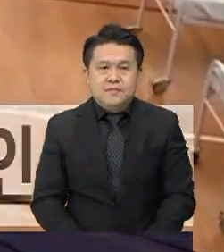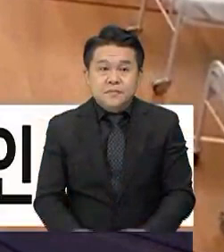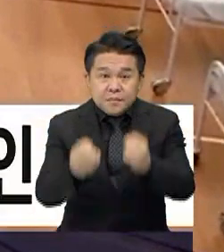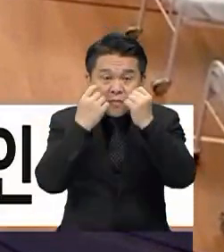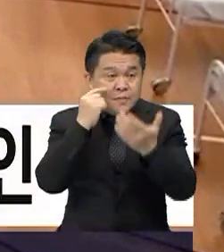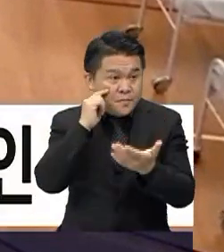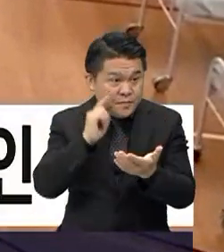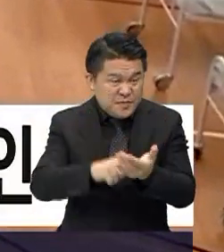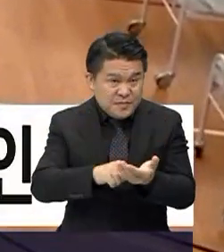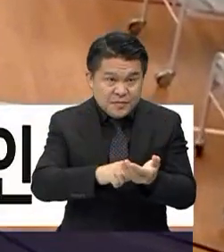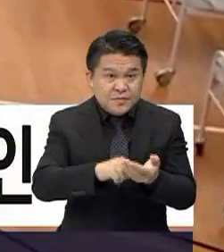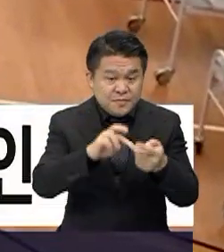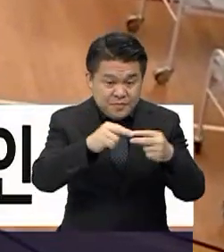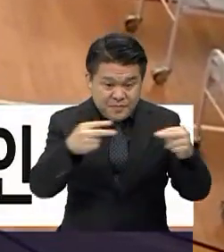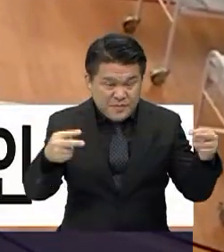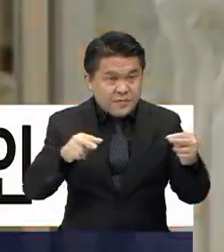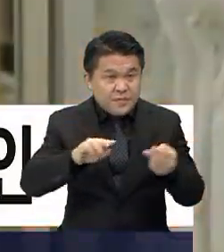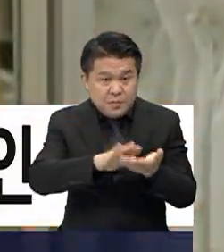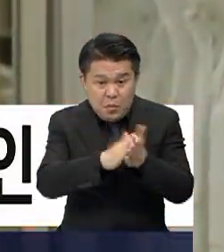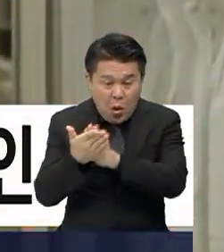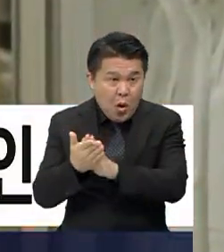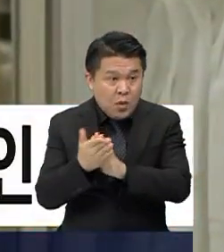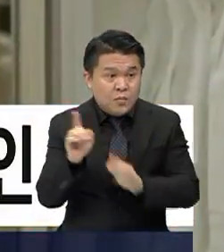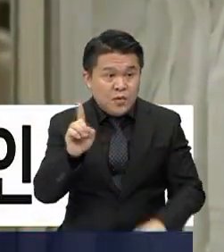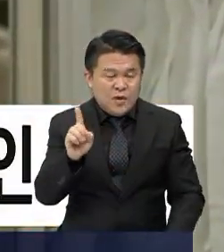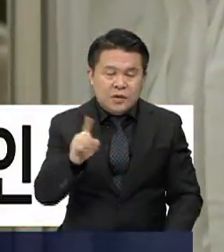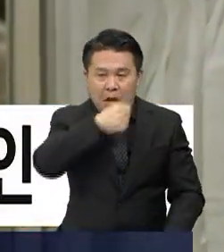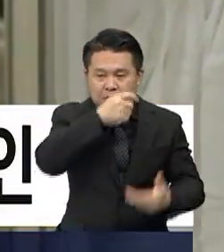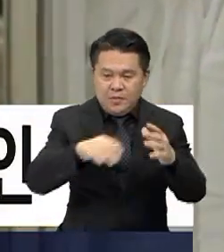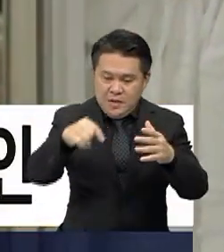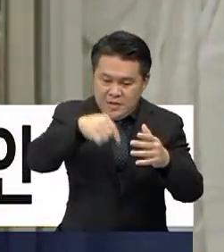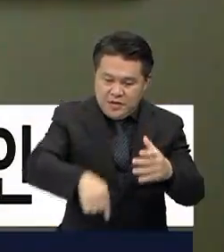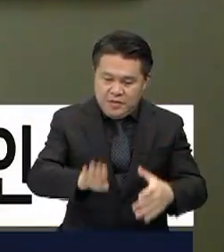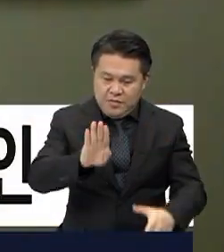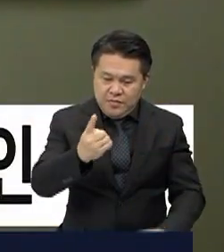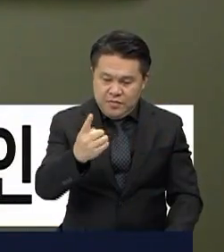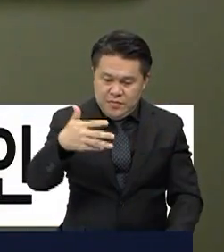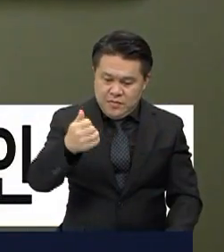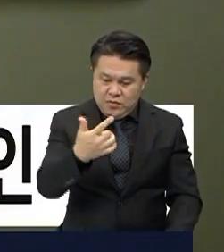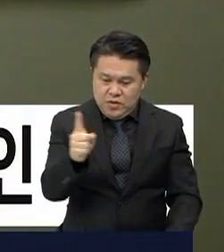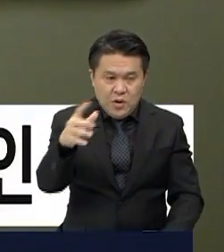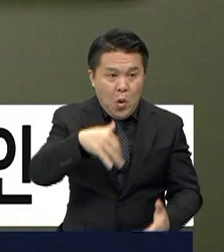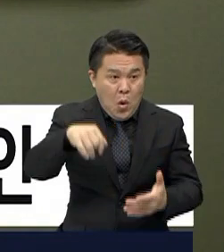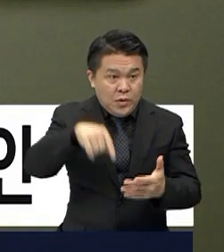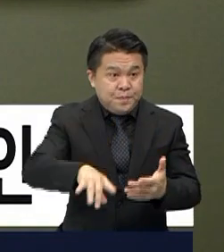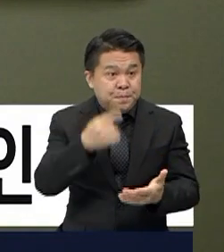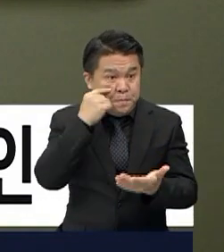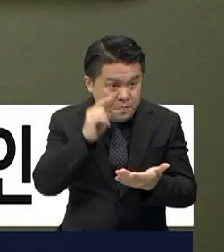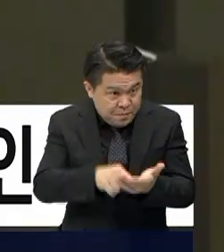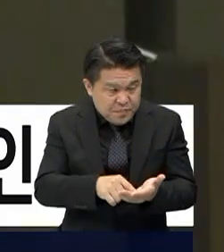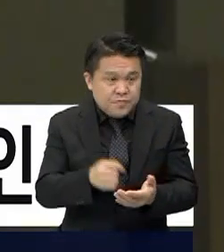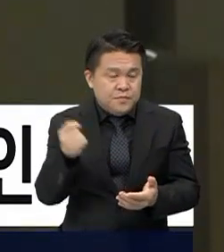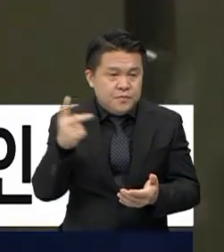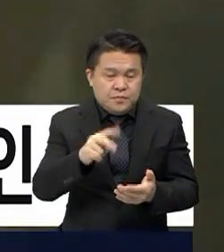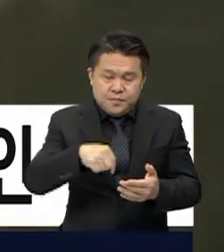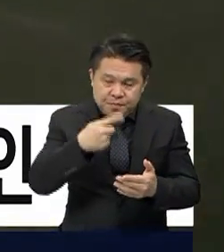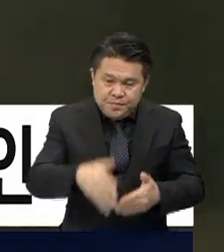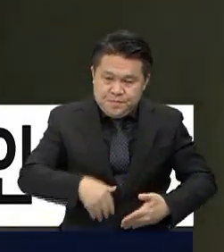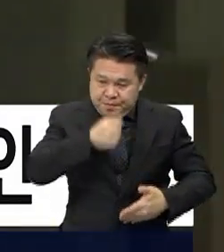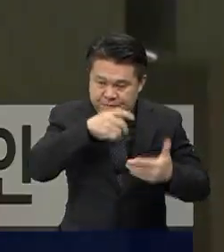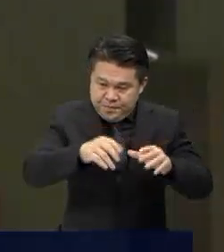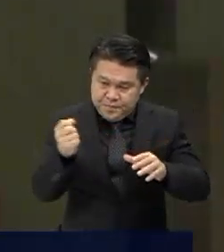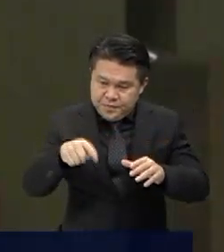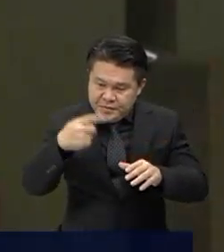새로 발견된 변이는 지난달 11일 아프리카 보츠와나에서 처음 확인됐습니다. 이후 남아프리카공화국과 홍콩에서